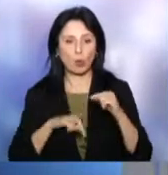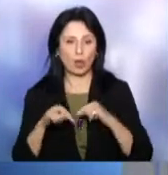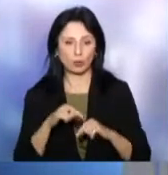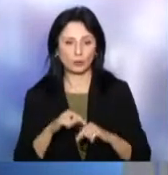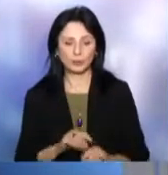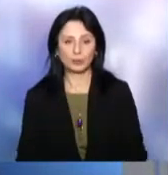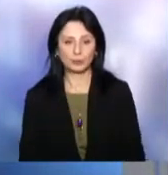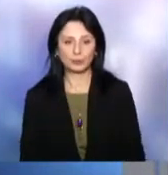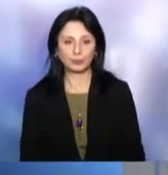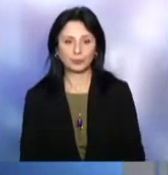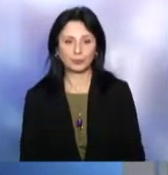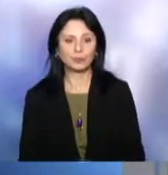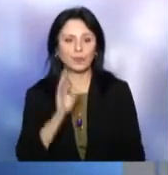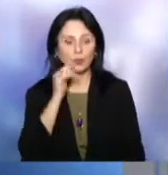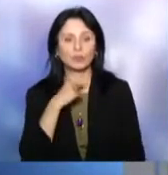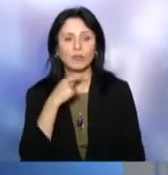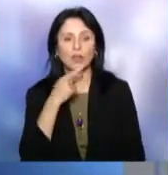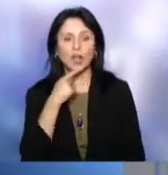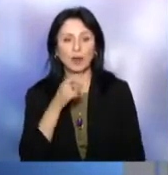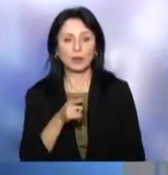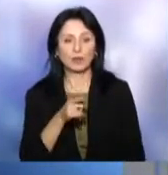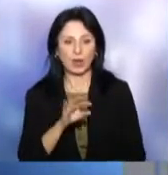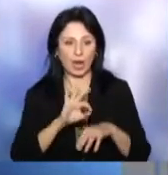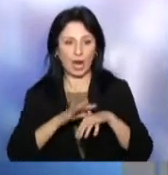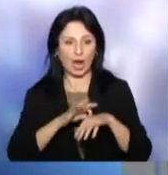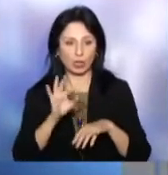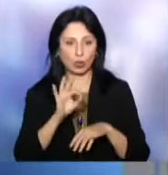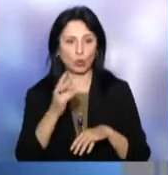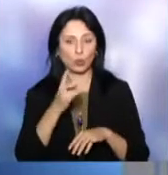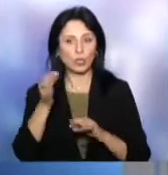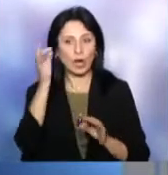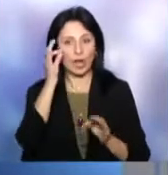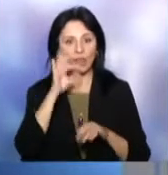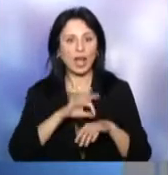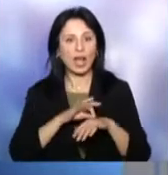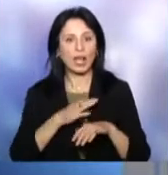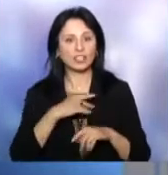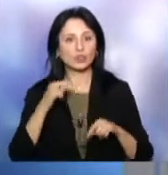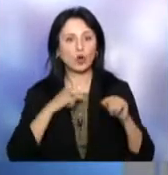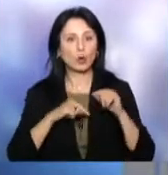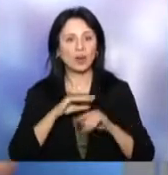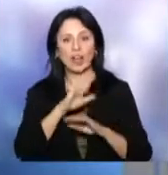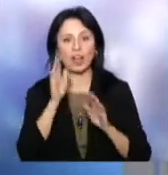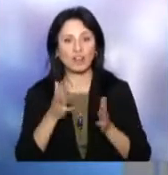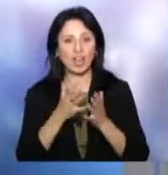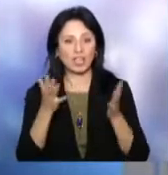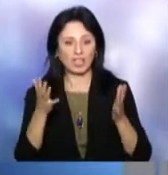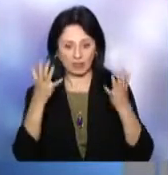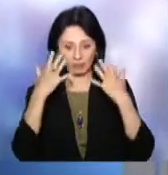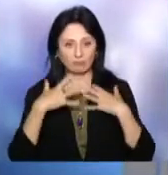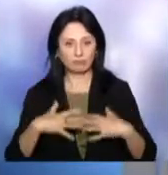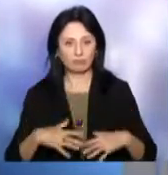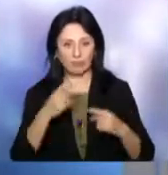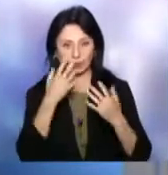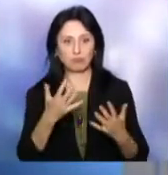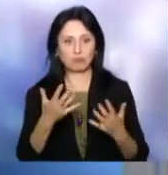შემდეგ. როდესაც ჩვენ ვლაპარაკობთ კანზე, უნდა გავიხსენოთ, რომ კანი არის ჩვენი ორგანიზმის ყველაზე დიდი ორგანო, ყველაზე